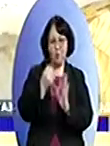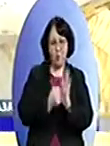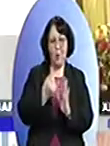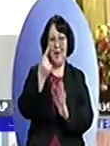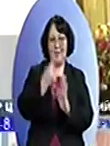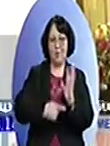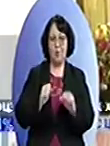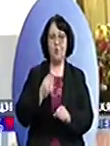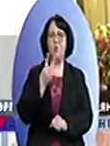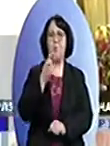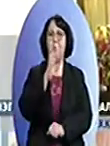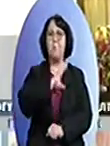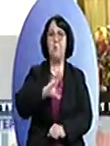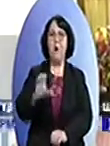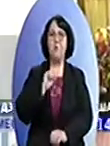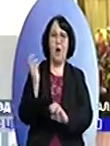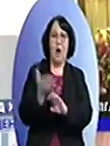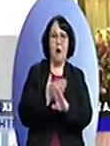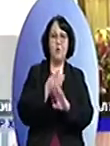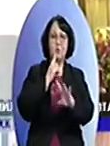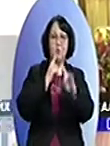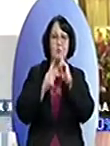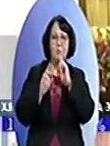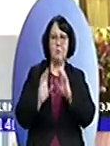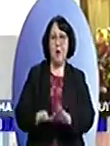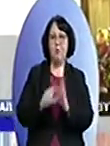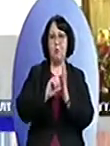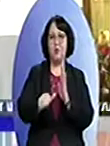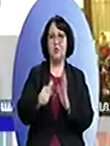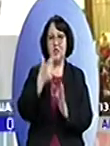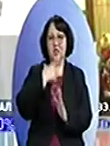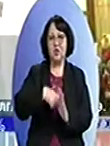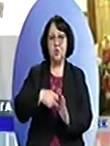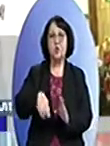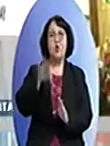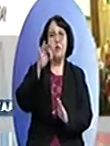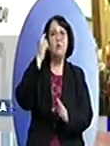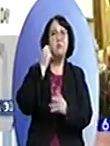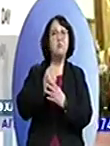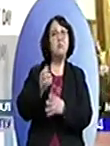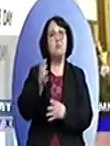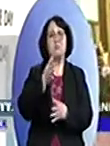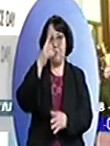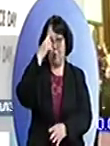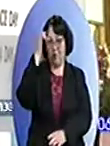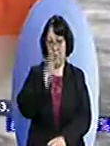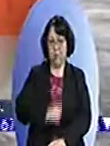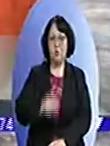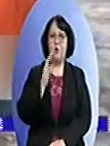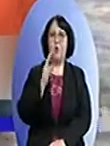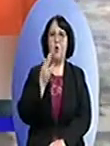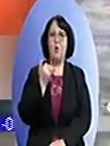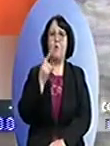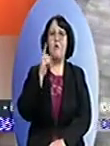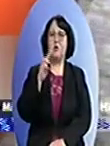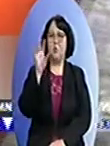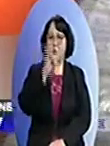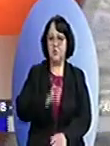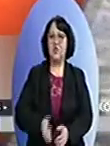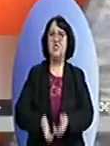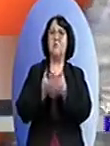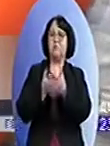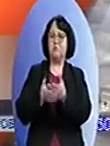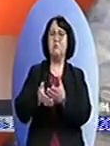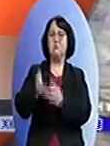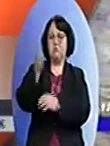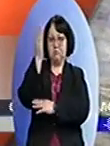Нэгдсэн үндэстний байгууллагын аюулгүйн зөвлөлийн байнгын бус гишүүнийг сонгох санал хураалтанд Монгол улс Кувейт улсыг дэмжин саналаа өгсөн нь хоёр